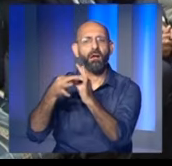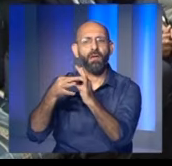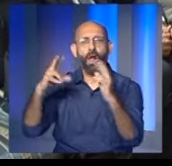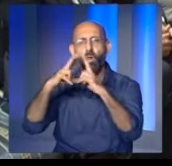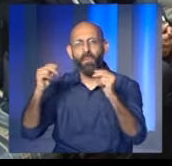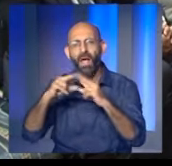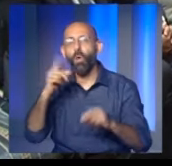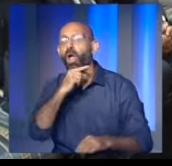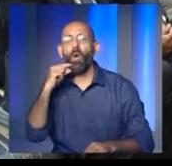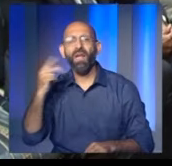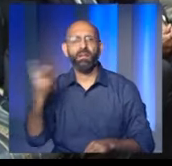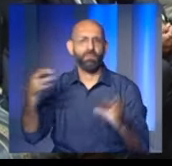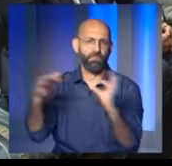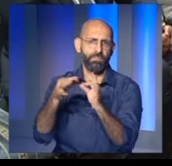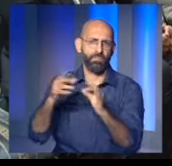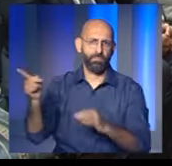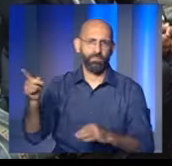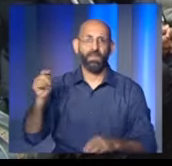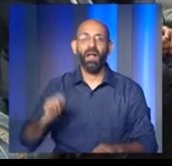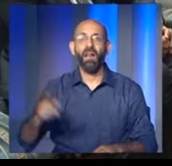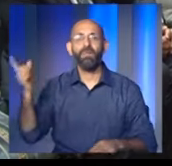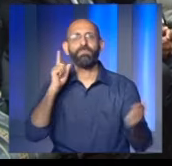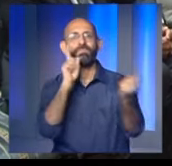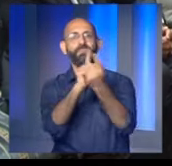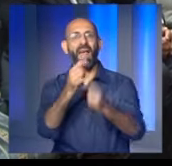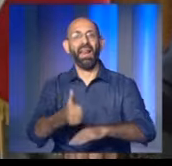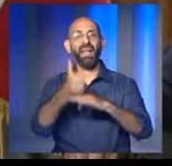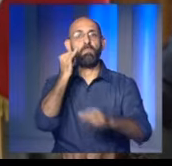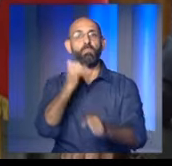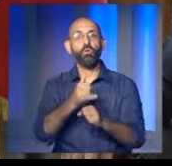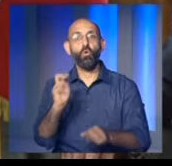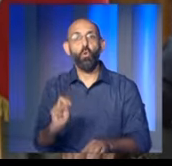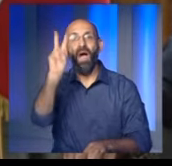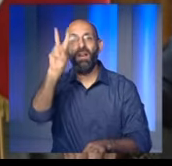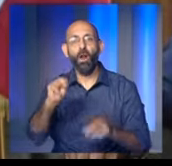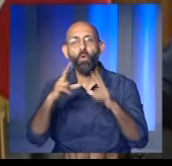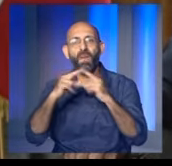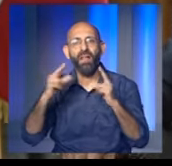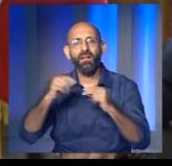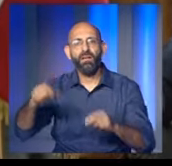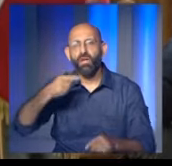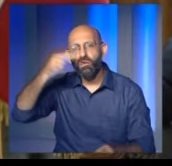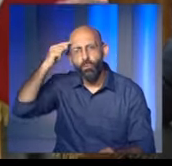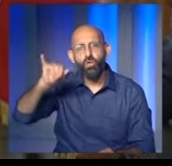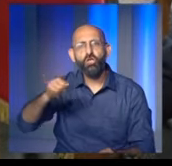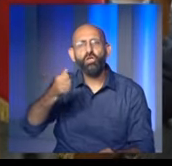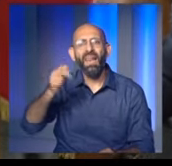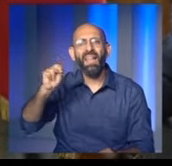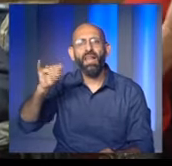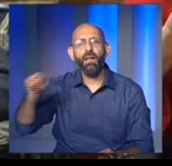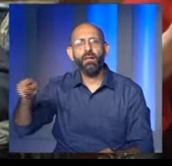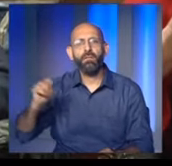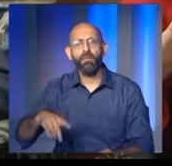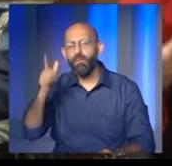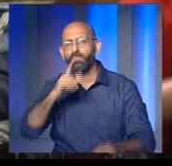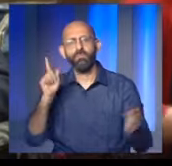كما استقبل رئيس المجلس المنسقة الخاصة للأمم المتحدة في لبنان جانين هينيس في زيارة بروتوكولية بمناسبة توليها منصبها